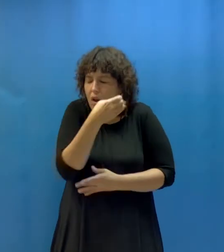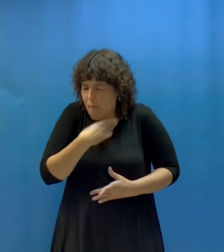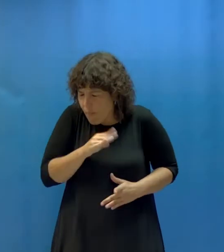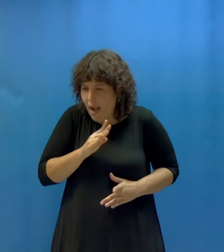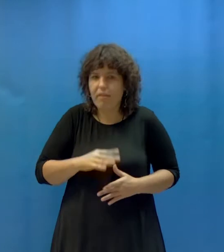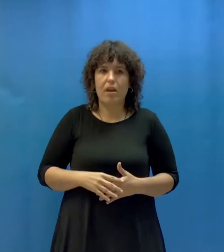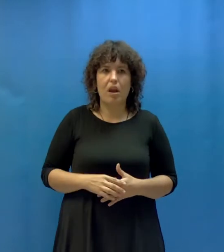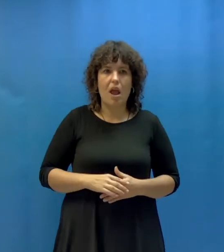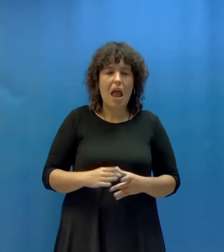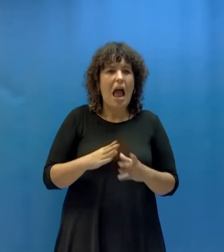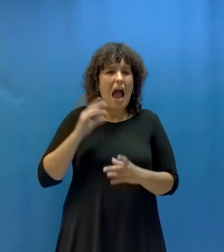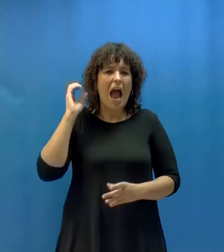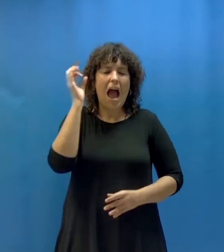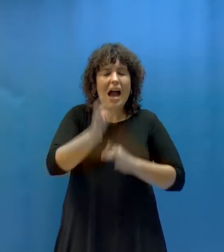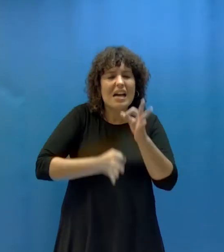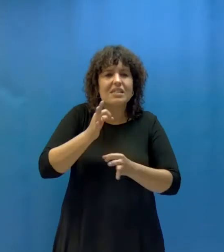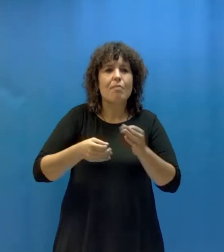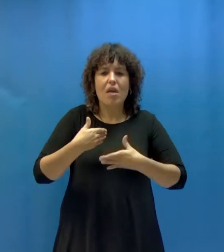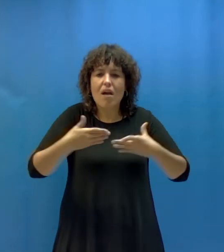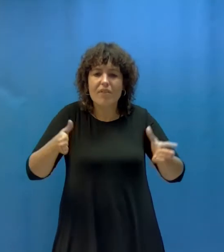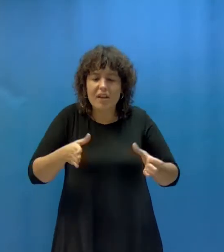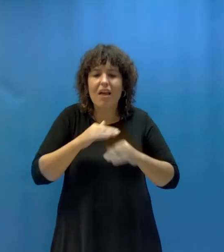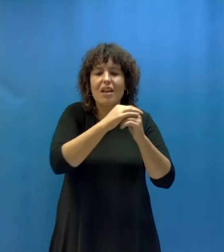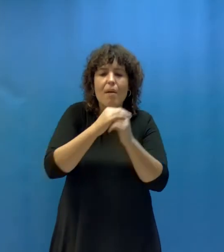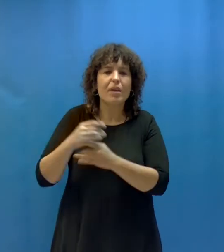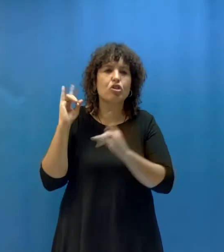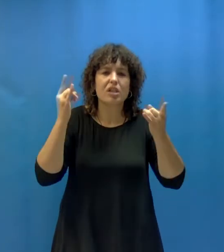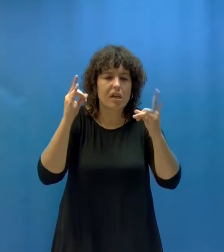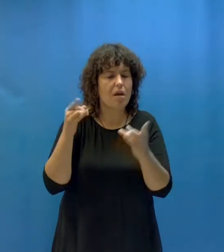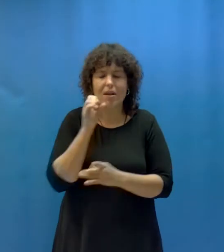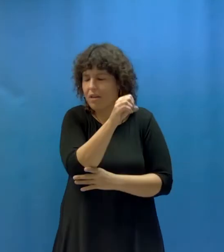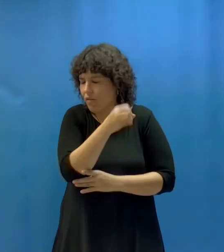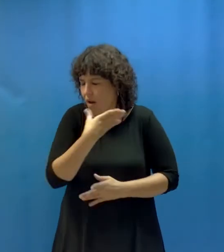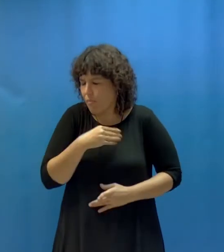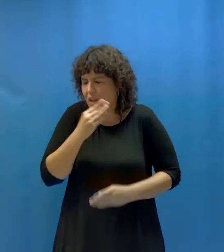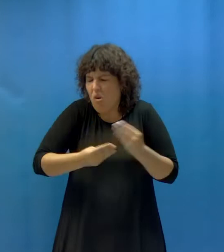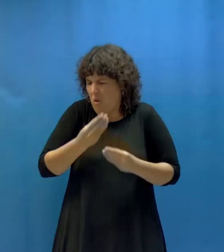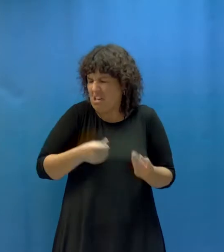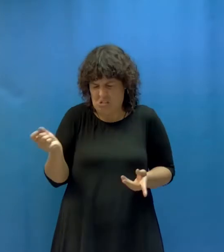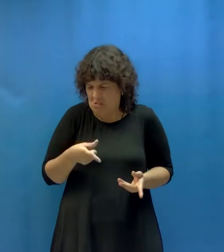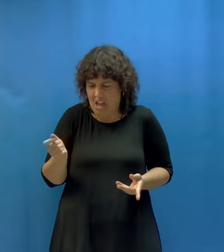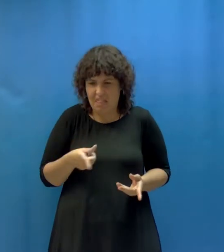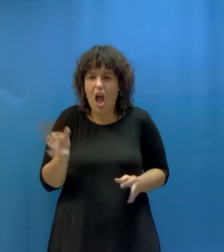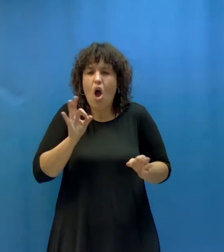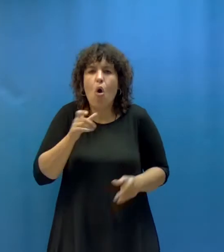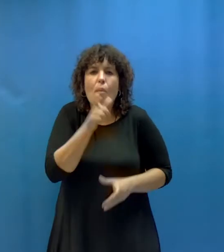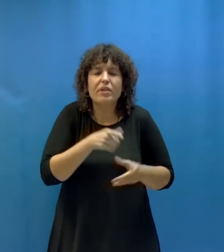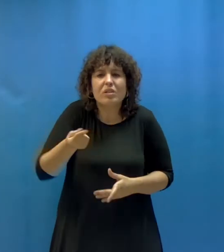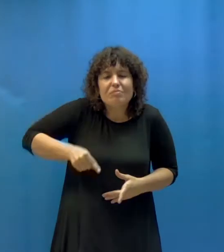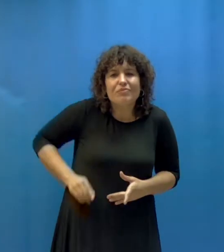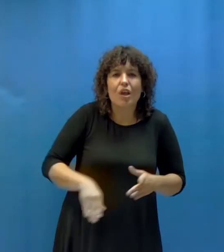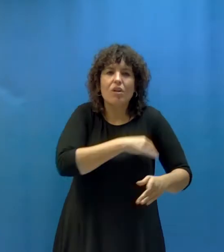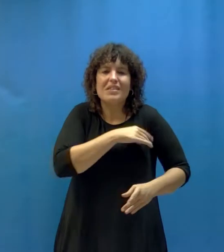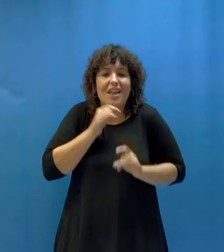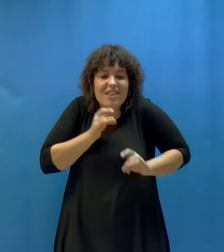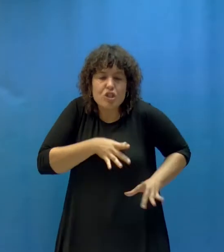ignorar l'Assemblea Oberta dels Amics del Ribalta, ja ho han fet altres vegades, o els historiadors de les universitats. Continuaran